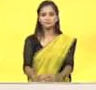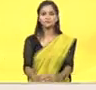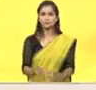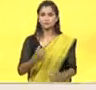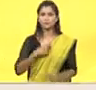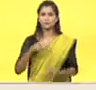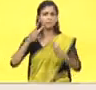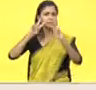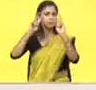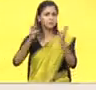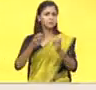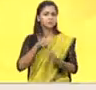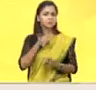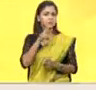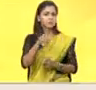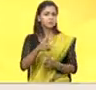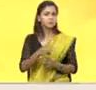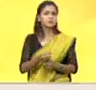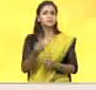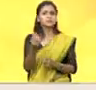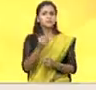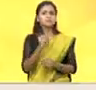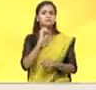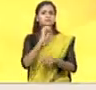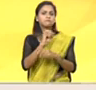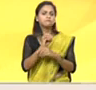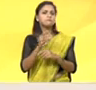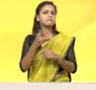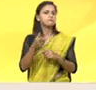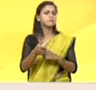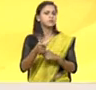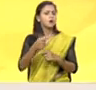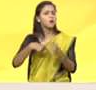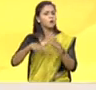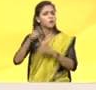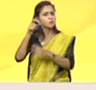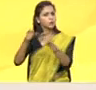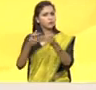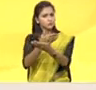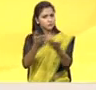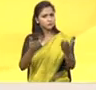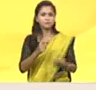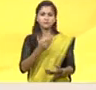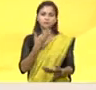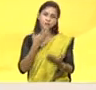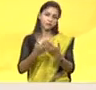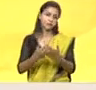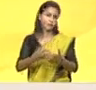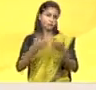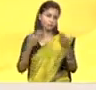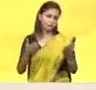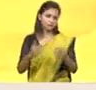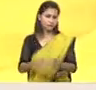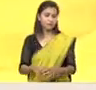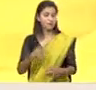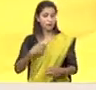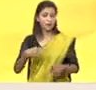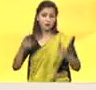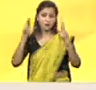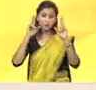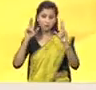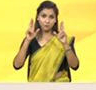इस विषय पर सुझाव भेजने के लिए हर किसी का धन्यवाद करता हूं। मुझे उम्मीद